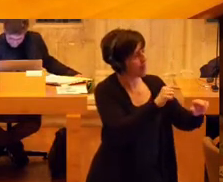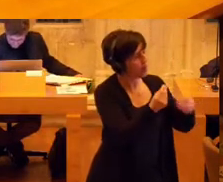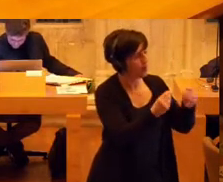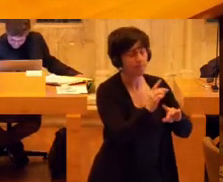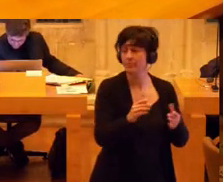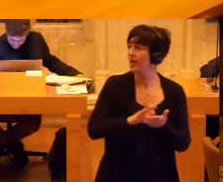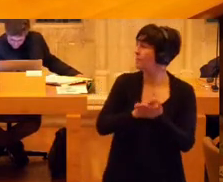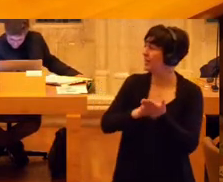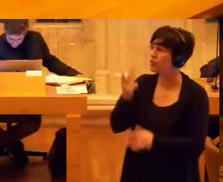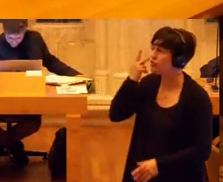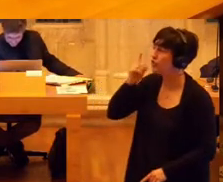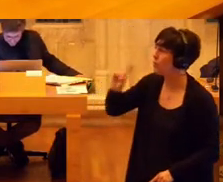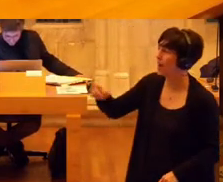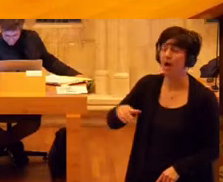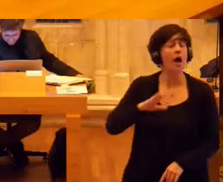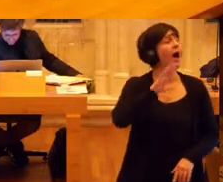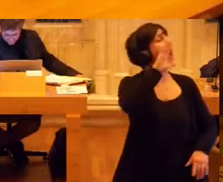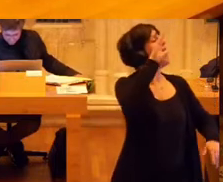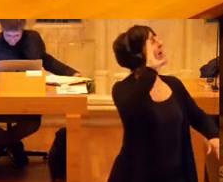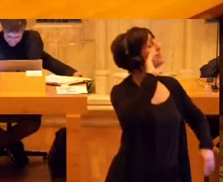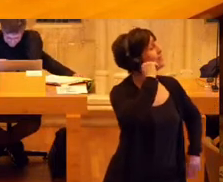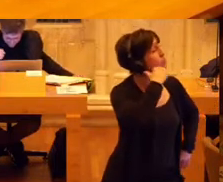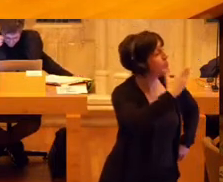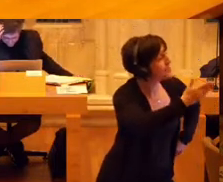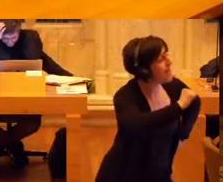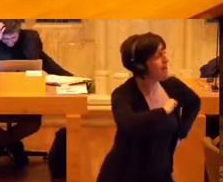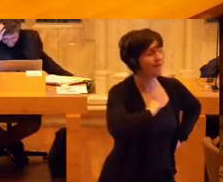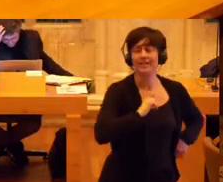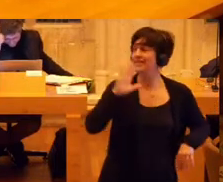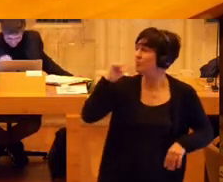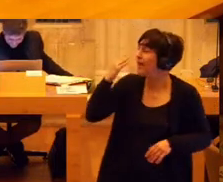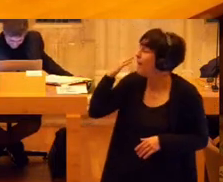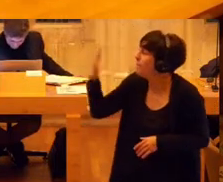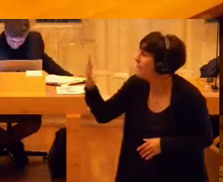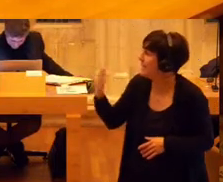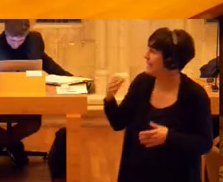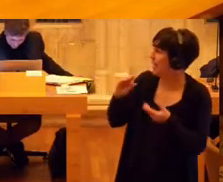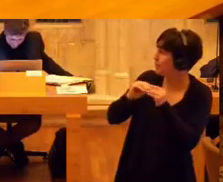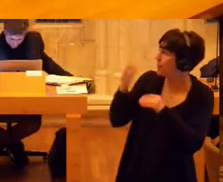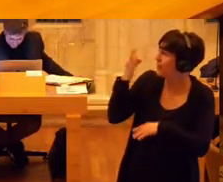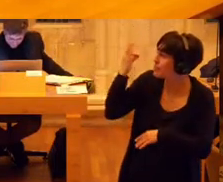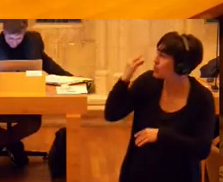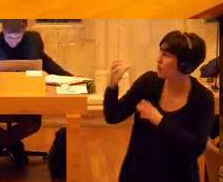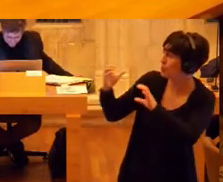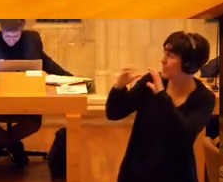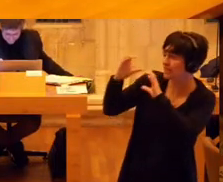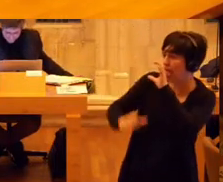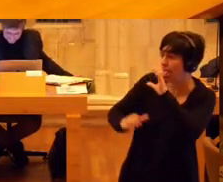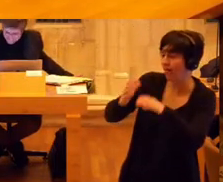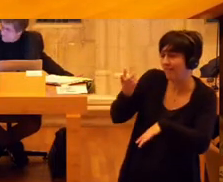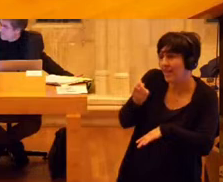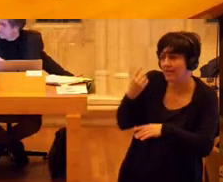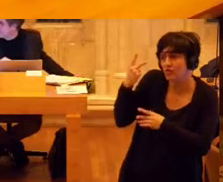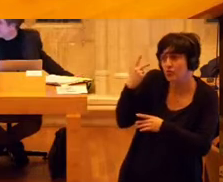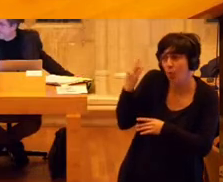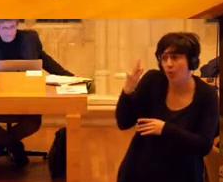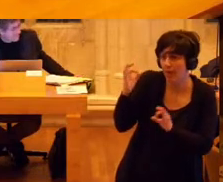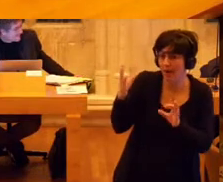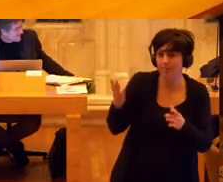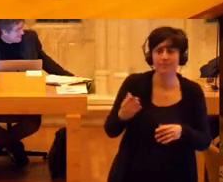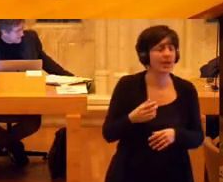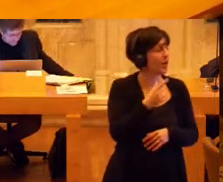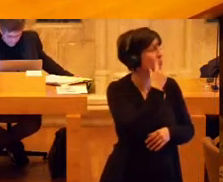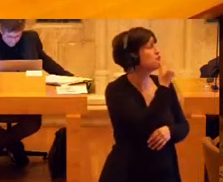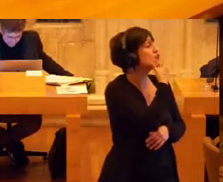Excusez-moi, je ne vous entends pas. Ah, ceci explique cela. Donc, c'est pour ça, s'il y a des problèmes. Ceci explique cela. Effectivement, c'est un sujet que Francis Joly vient d'aborder, mais